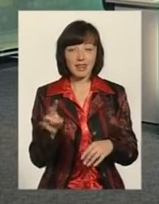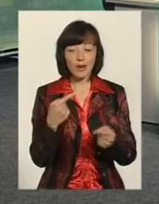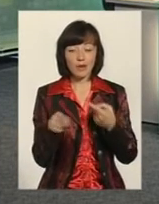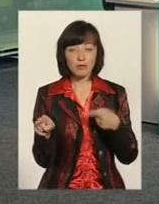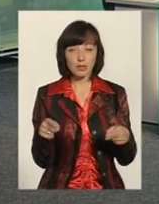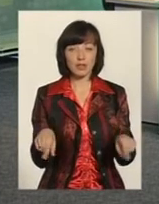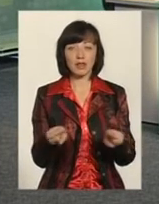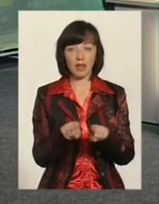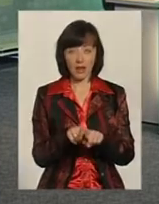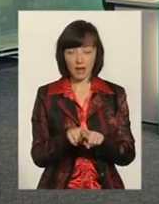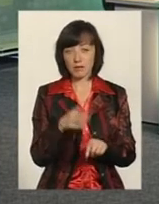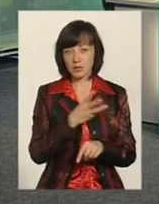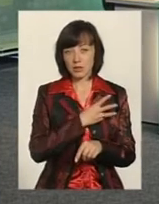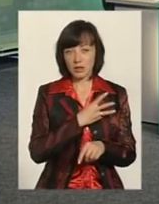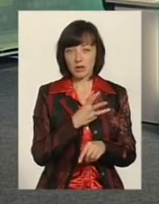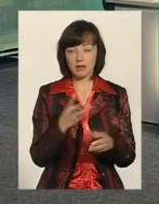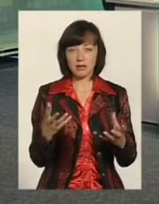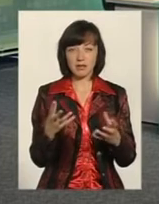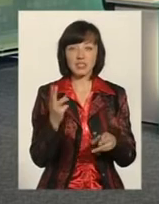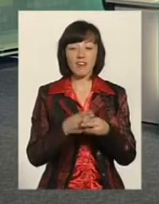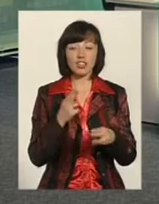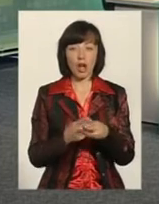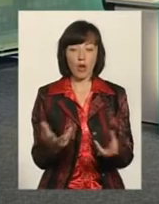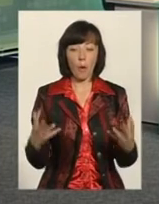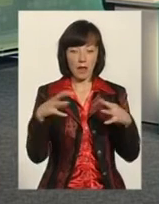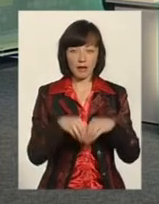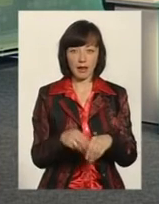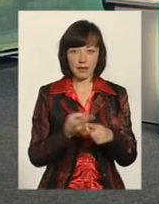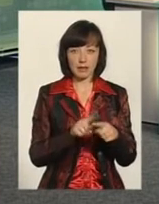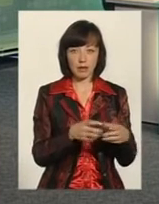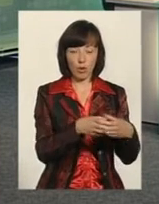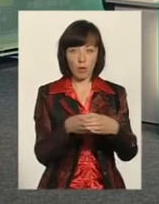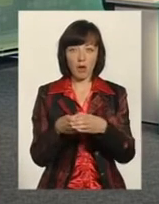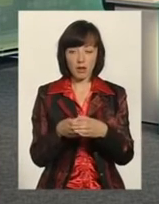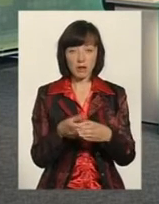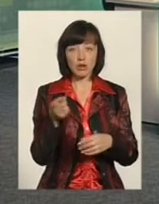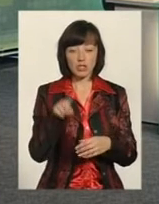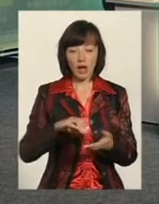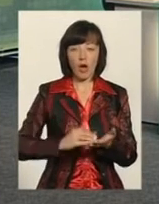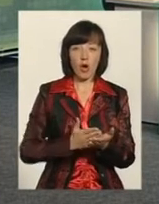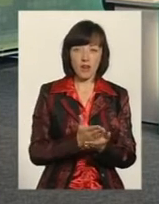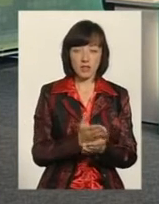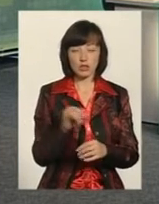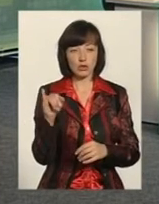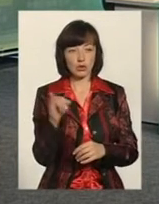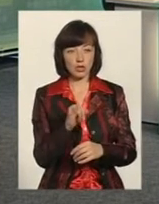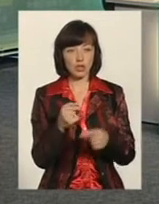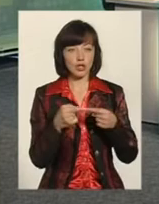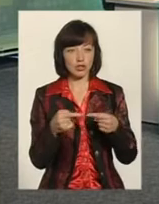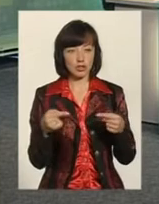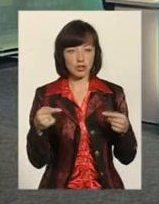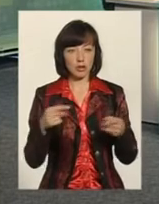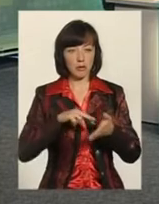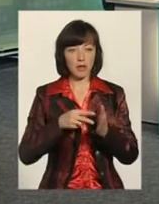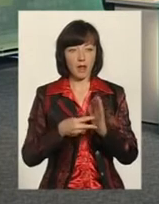розбіжності є, і навіть от таке, скажімо, заважає об'єднати ці громади. Хоча скажем так, і географічно, і в інших